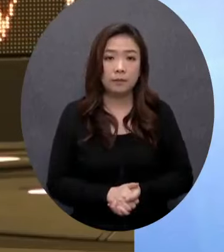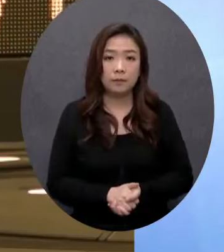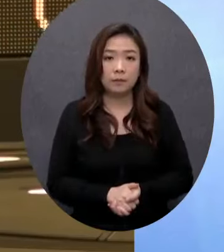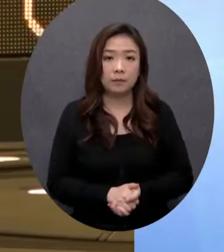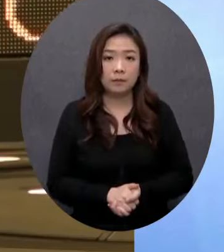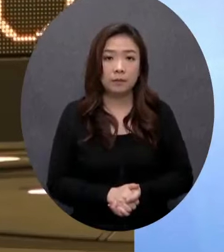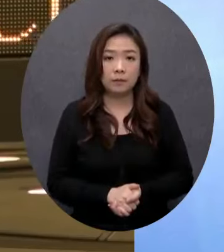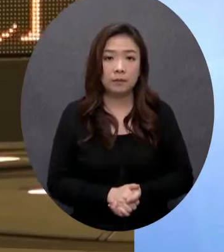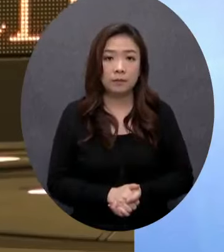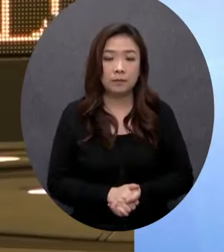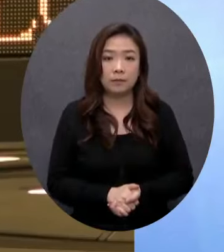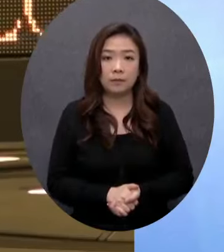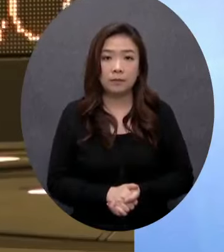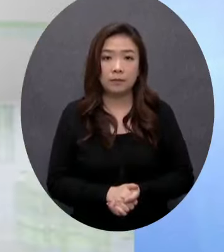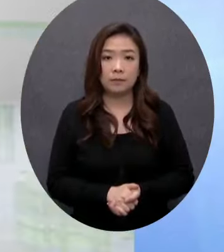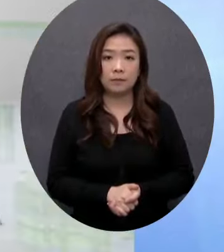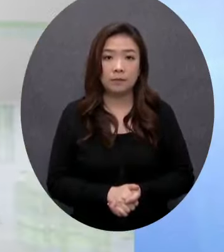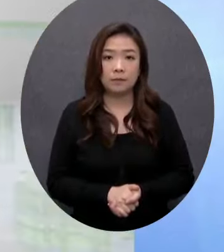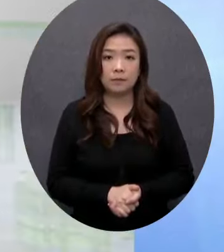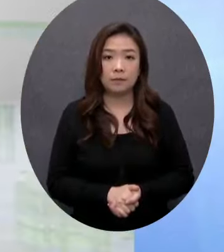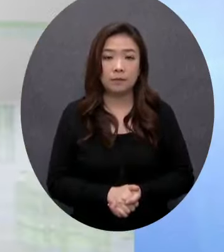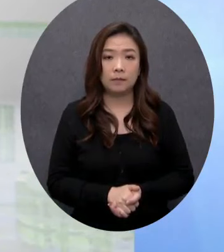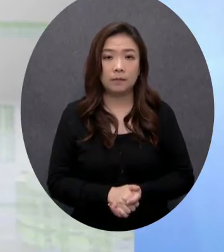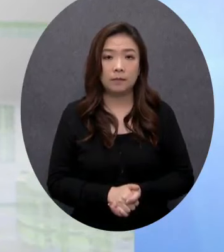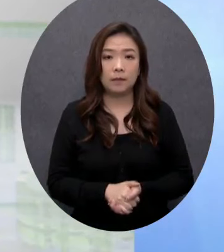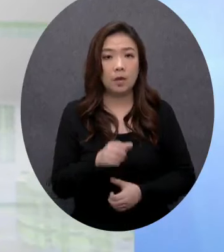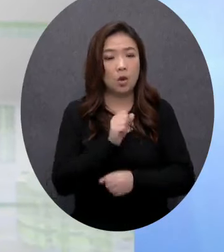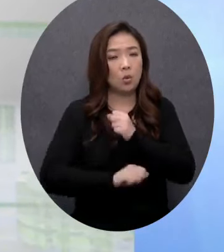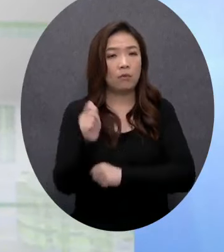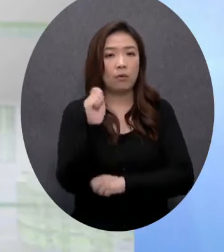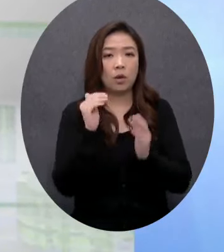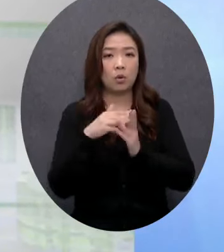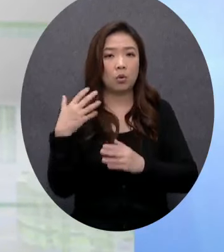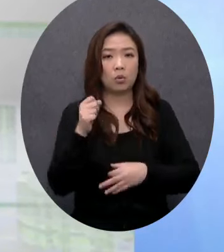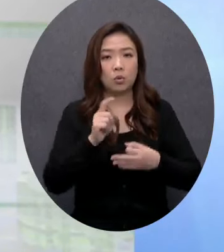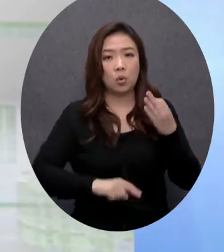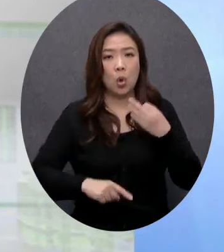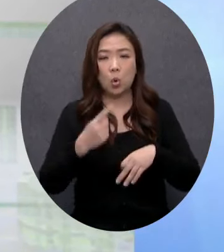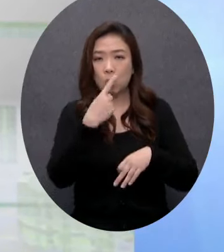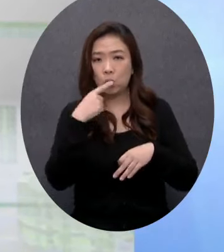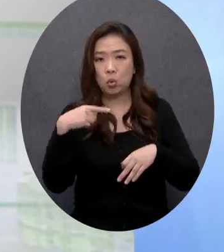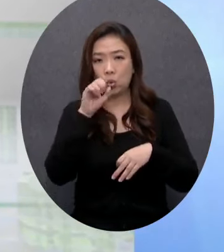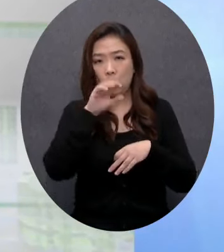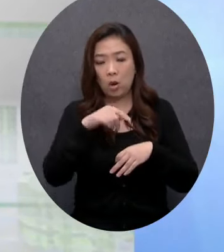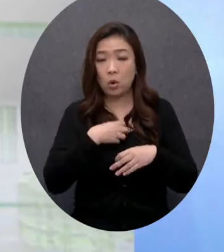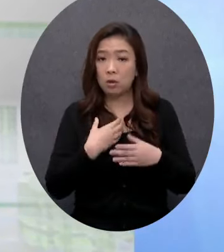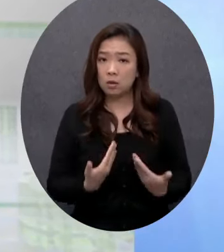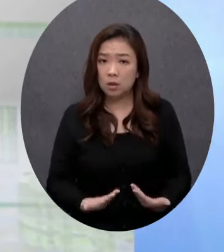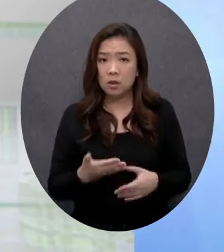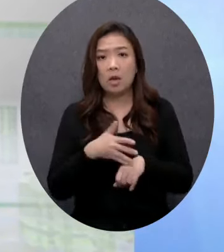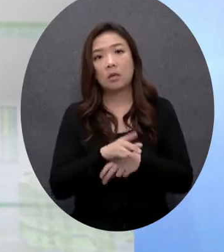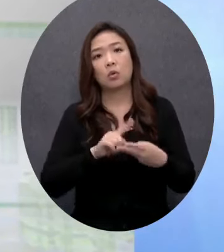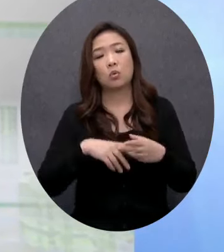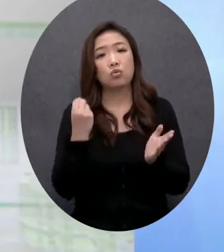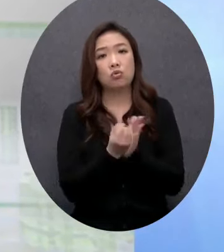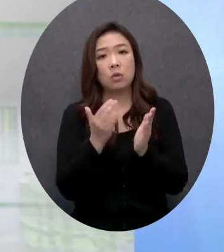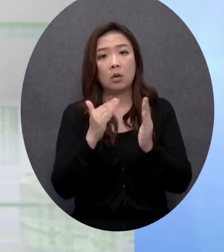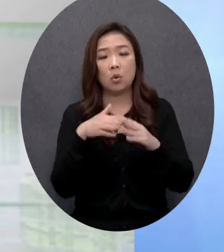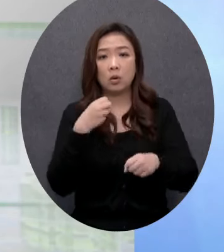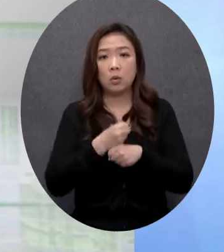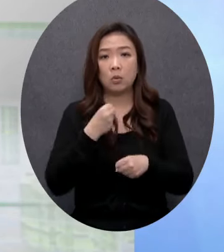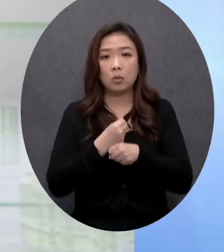邱家威报道。 劳工及福利局局长孙玉涵话，觉得现时社工注册局的工